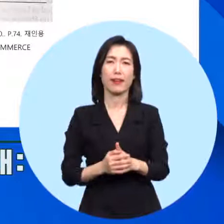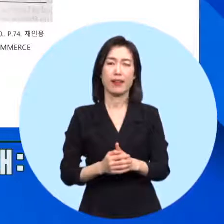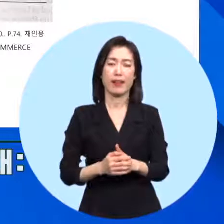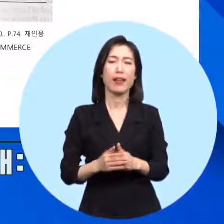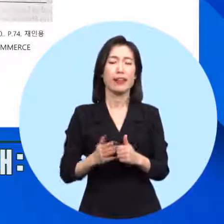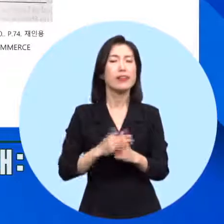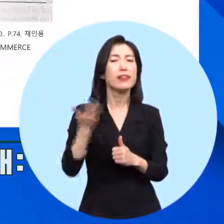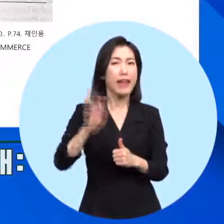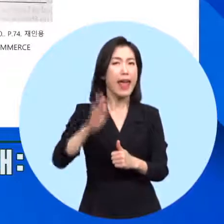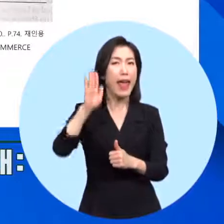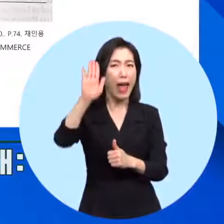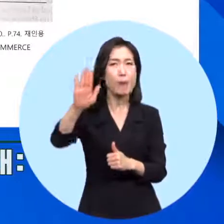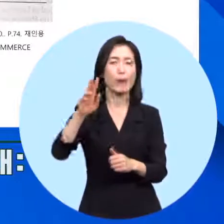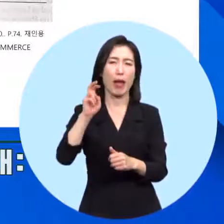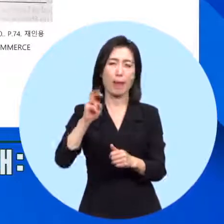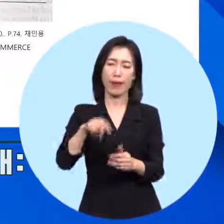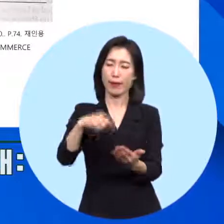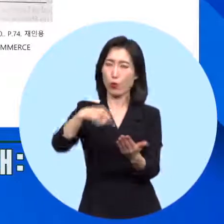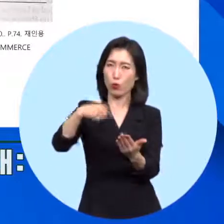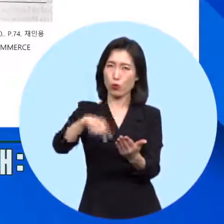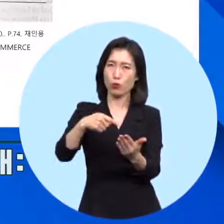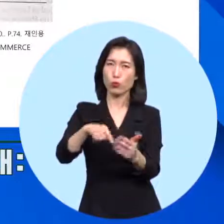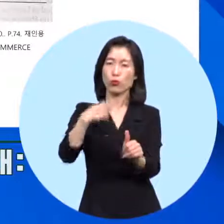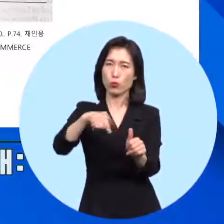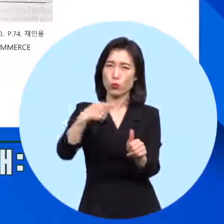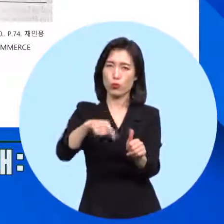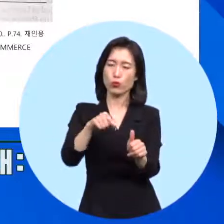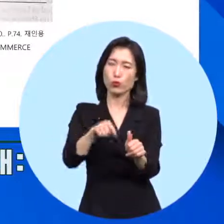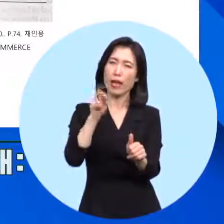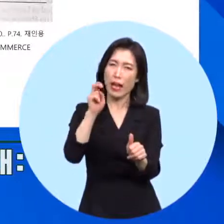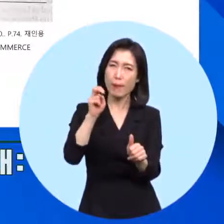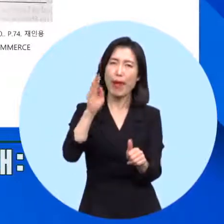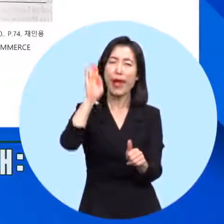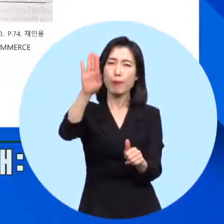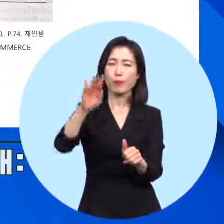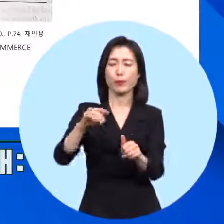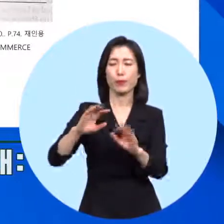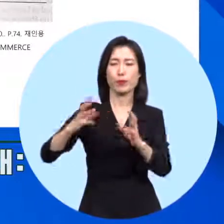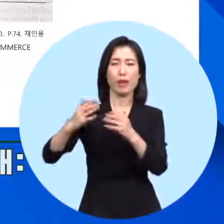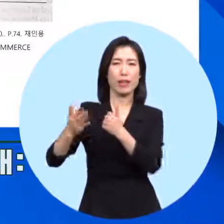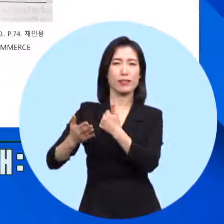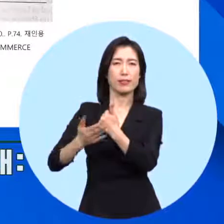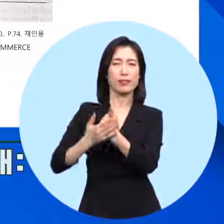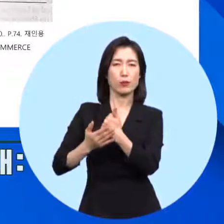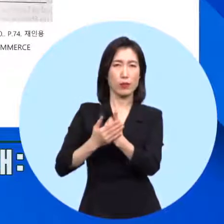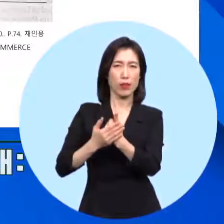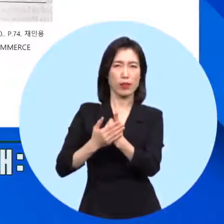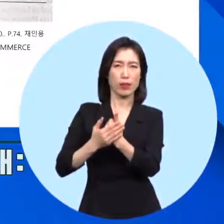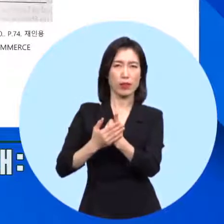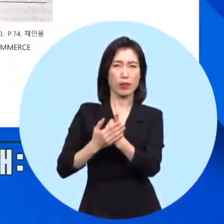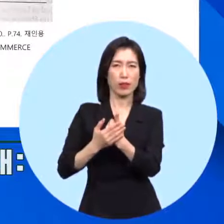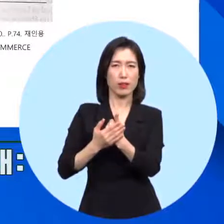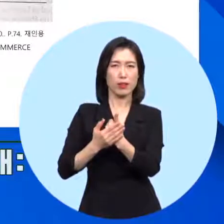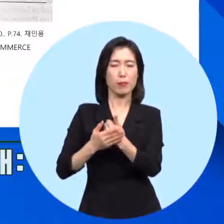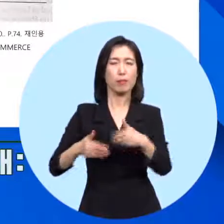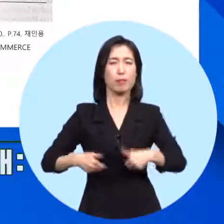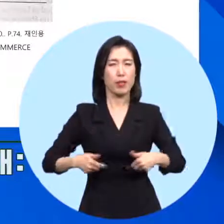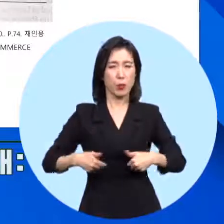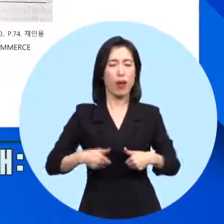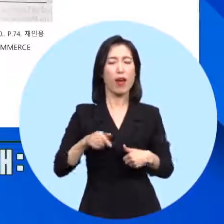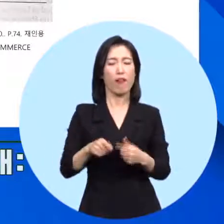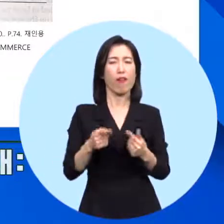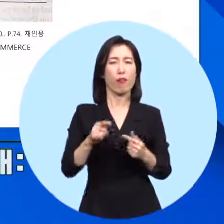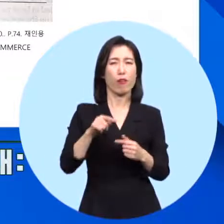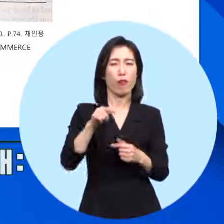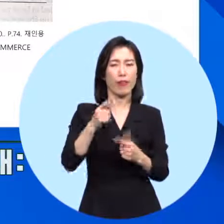교육 산업도 제가 보기에는 국가의 지원을 필요로 하는 그쪽일 거라고 저는